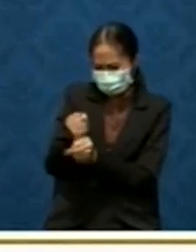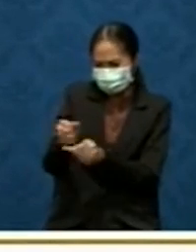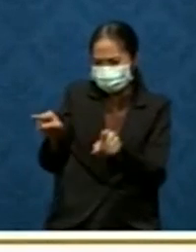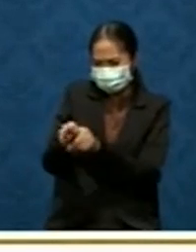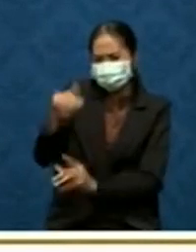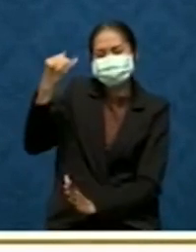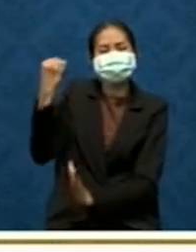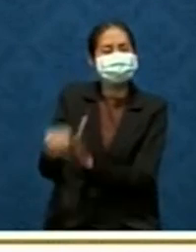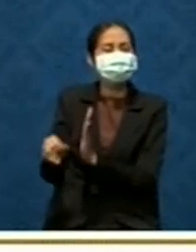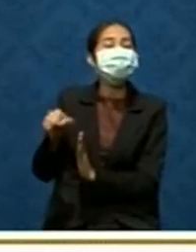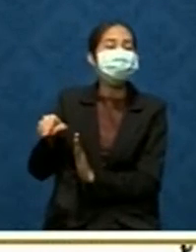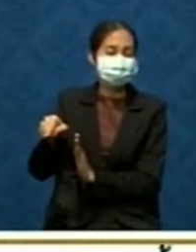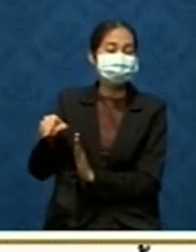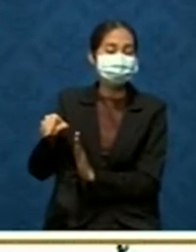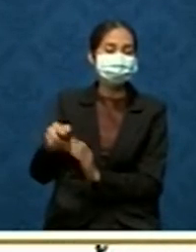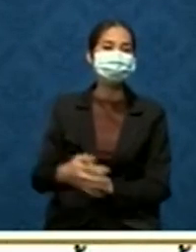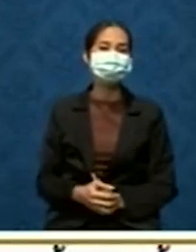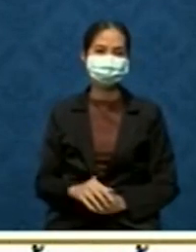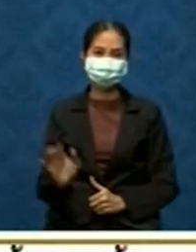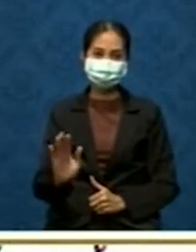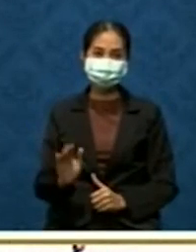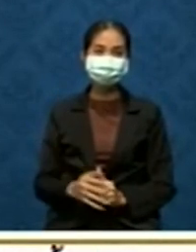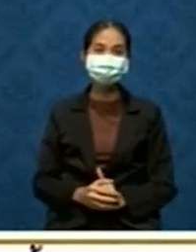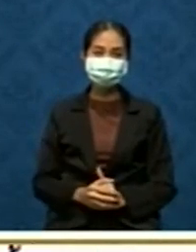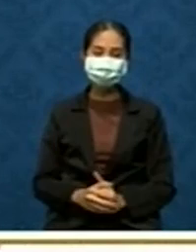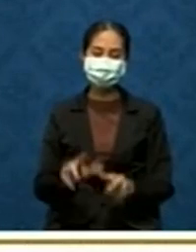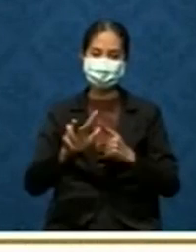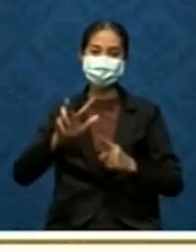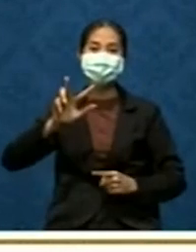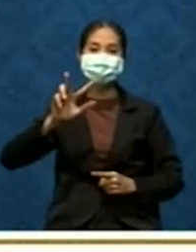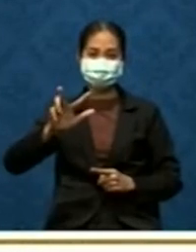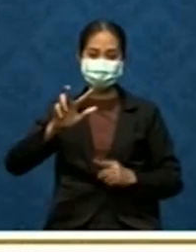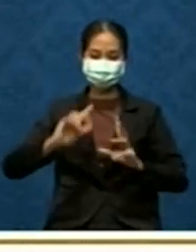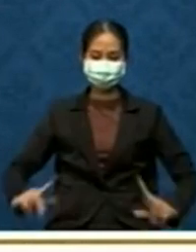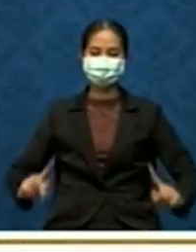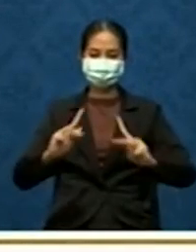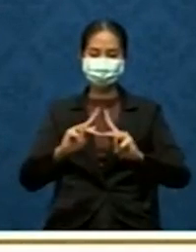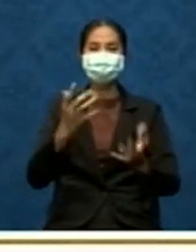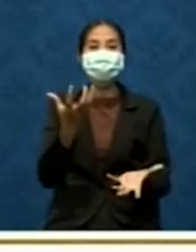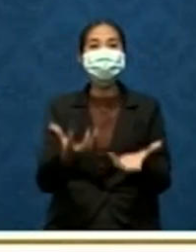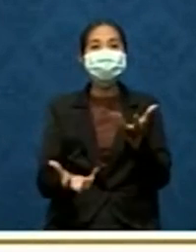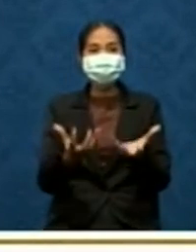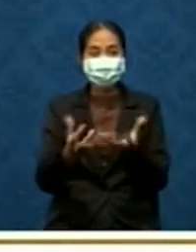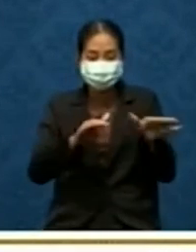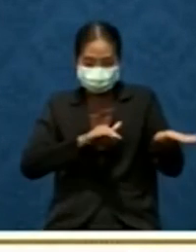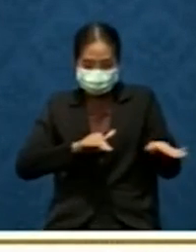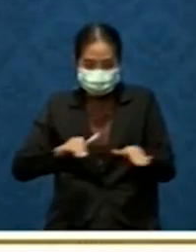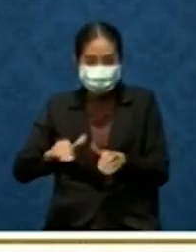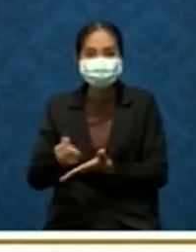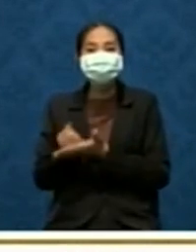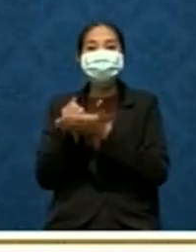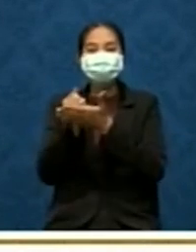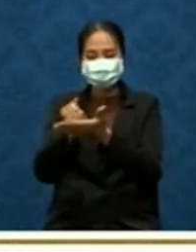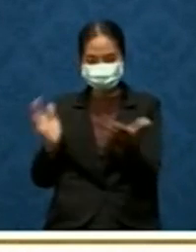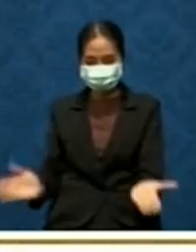ผู้กระทำความผิด 3. กระทรวงยุติธรรมพร้อมให้การสนับสนุน